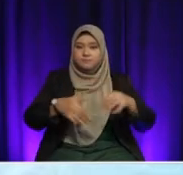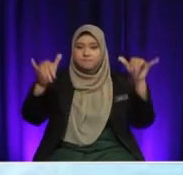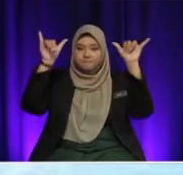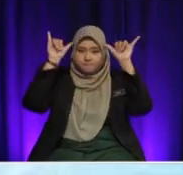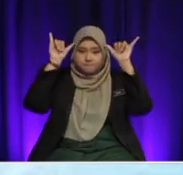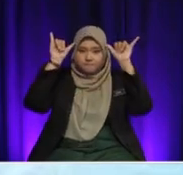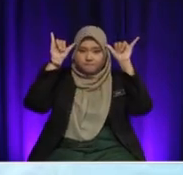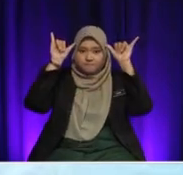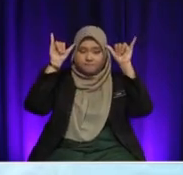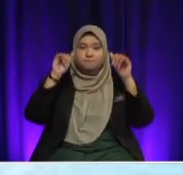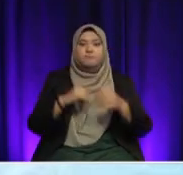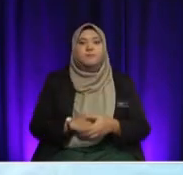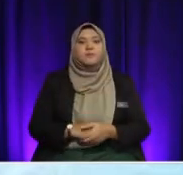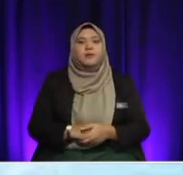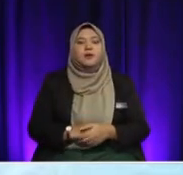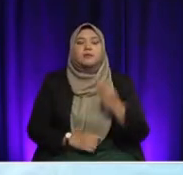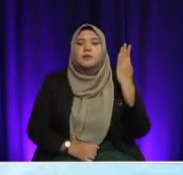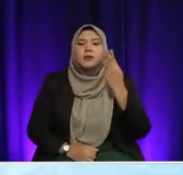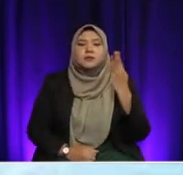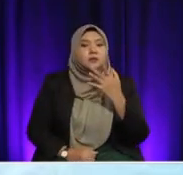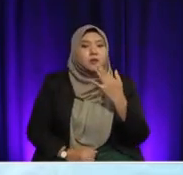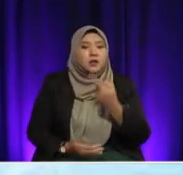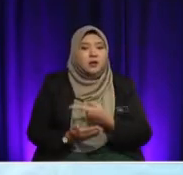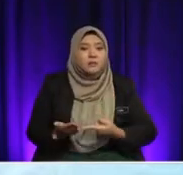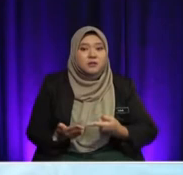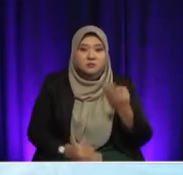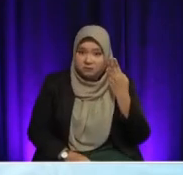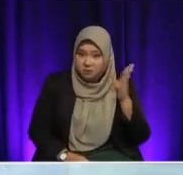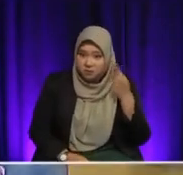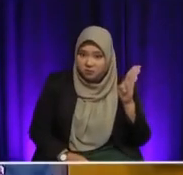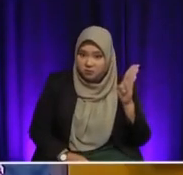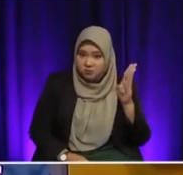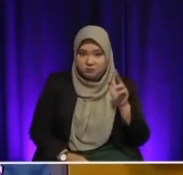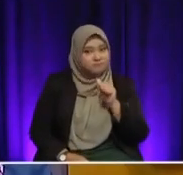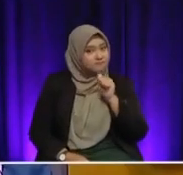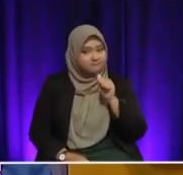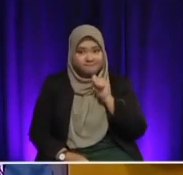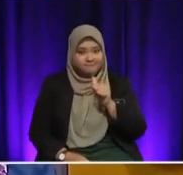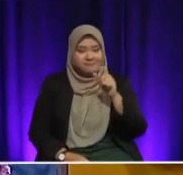yang kita tengok ialah warna merah seragam. Kenapa dia tak tengok rupa? Sebab kita dah tekan pakai mesin.